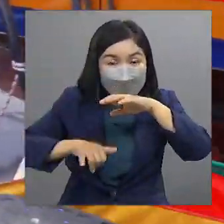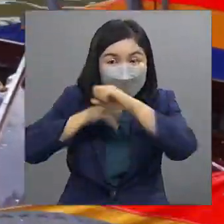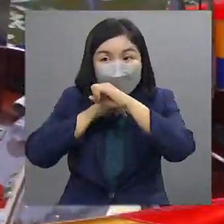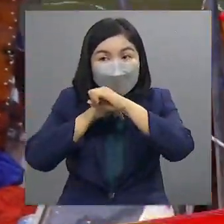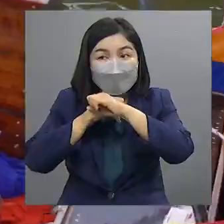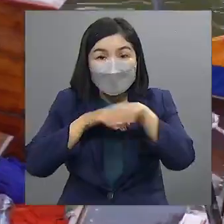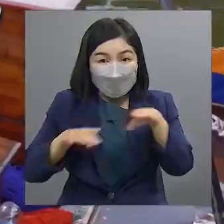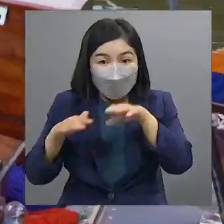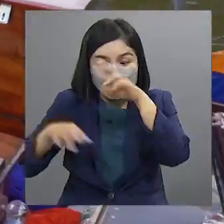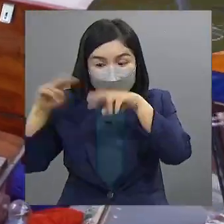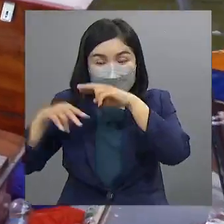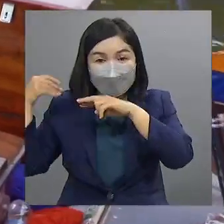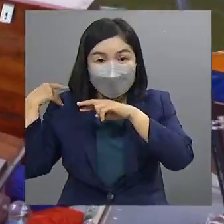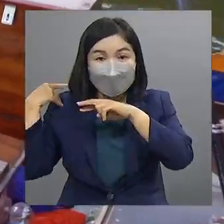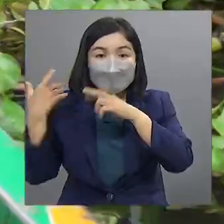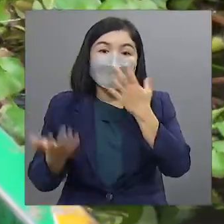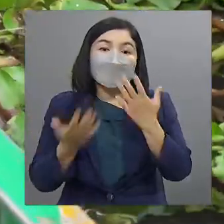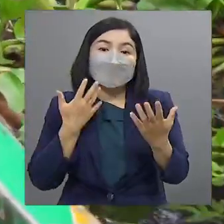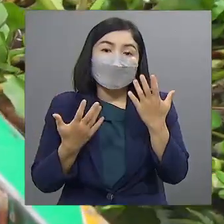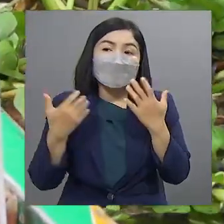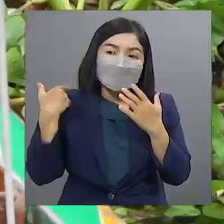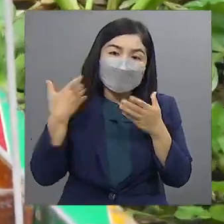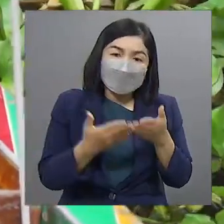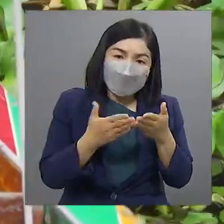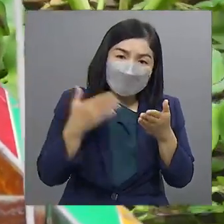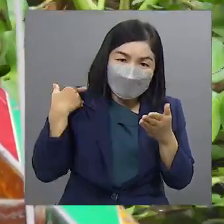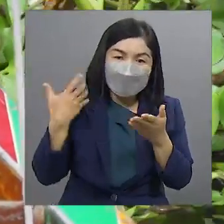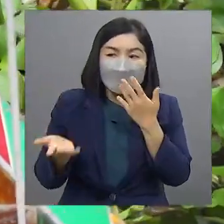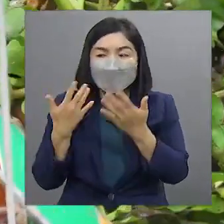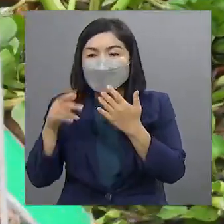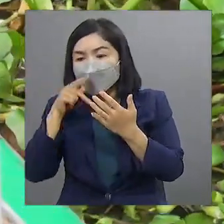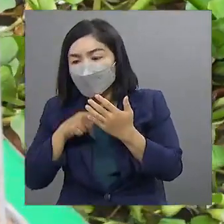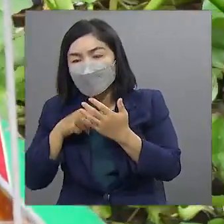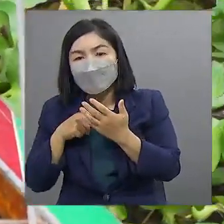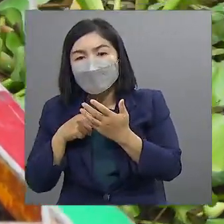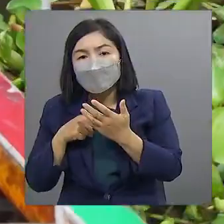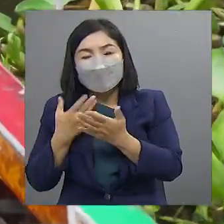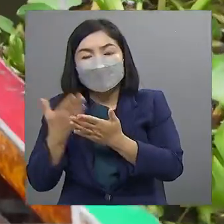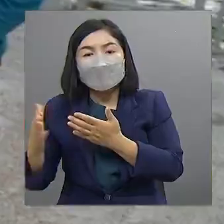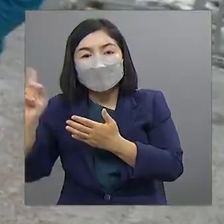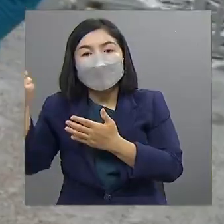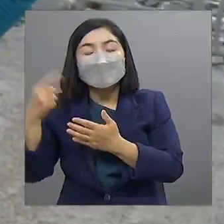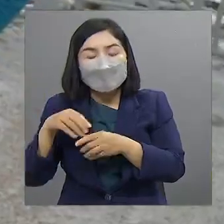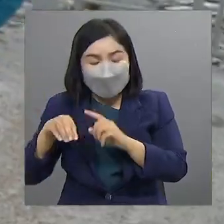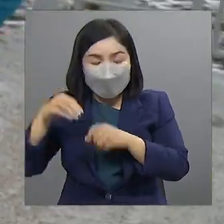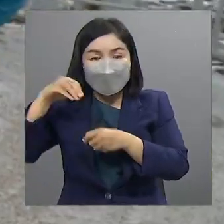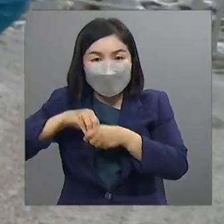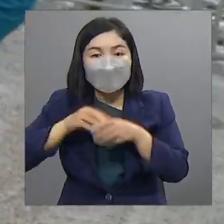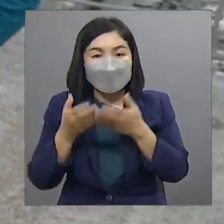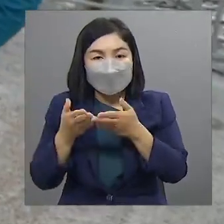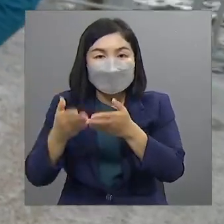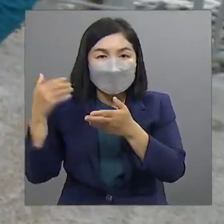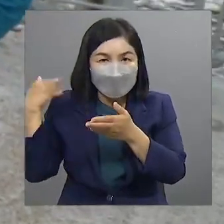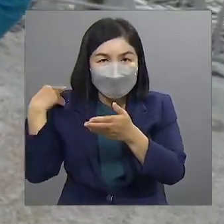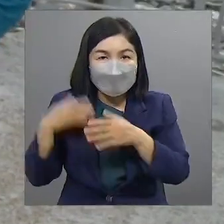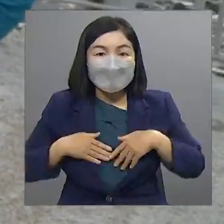างลำก็มีครับบางลำก็มีบางลำก็เก่าแล้วก็ซื้อใหม่อะไรประมาณนี้แต่ต้องมีไว้ในเรืออ ๋อก็คือเจ้าของต้องเป็นคนดู